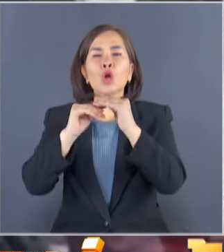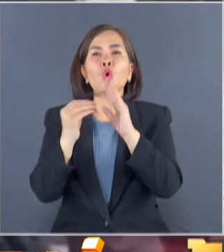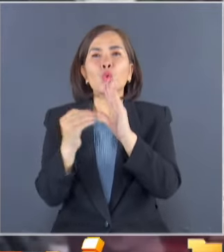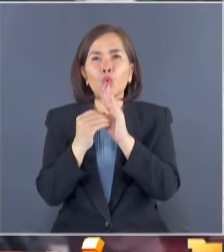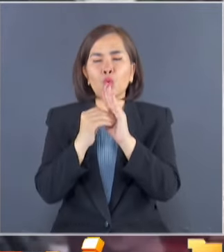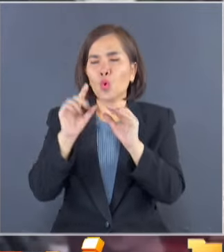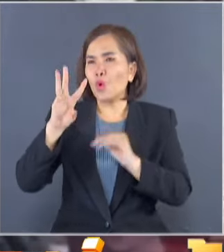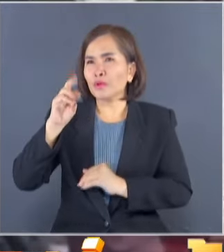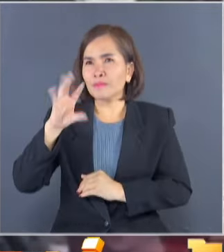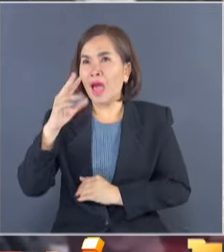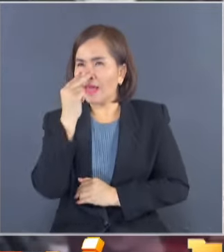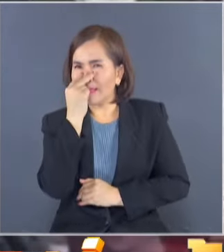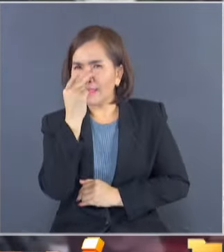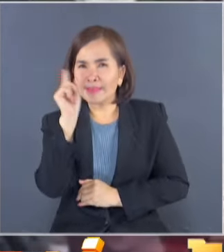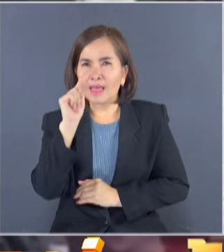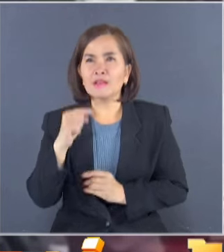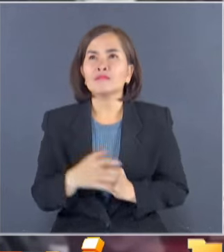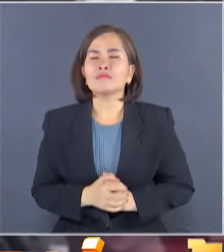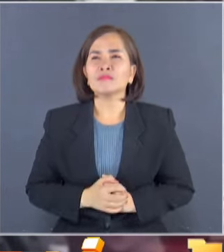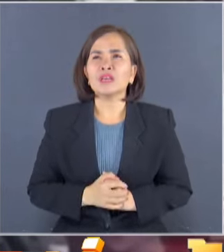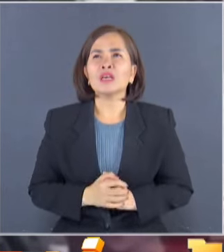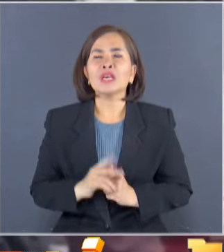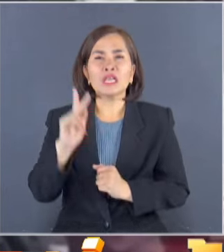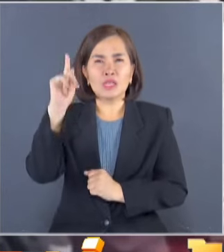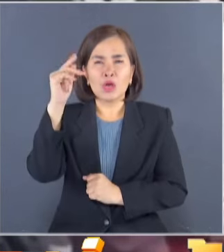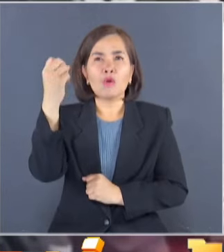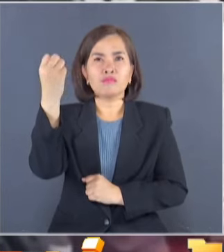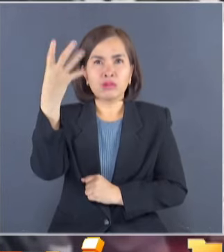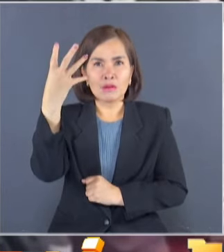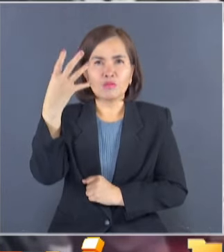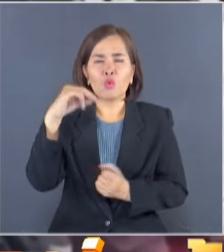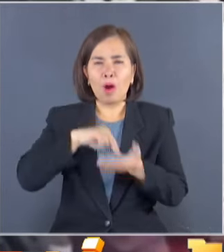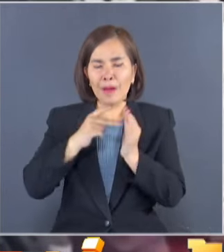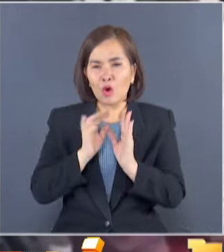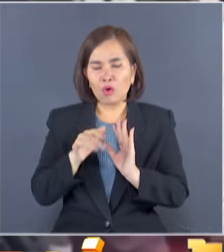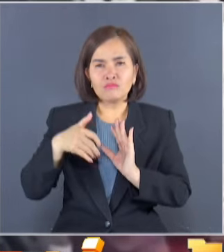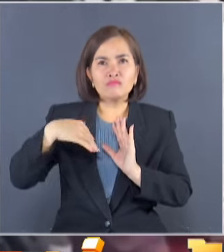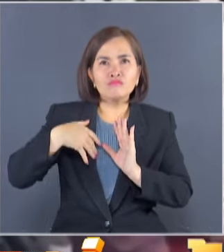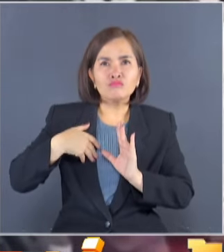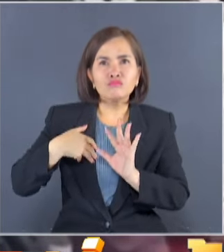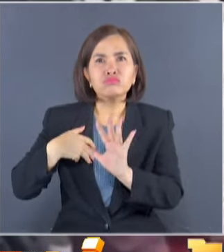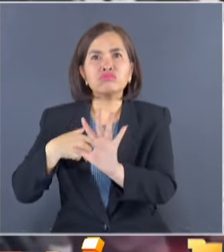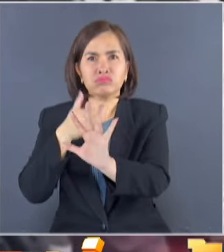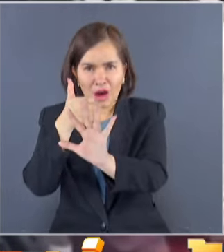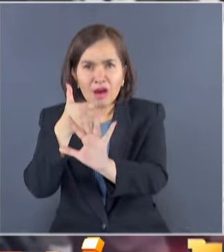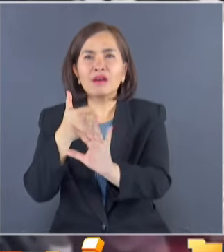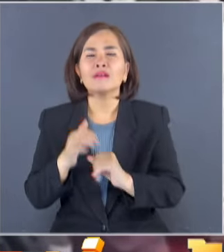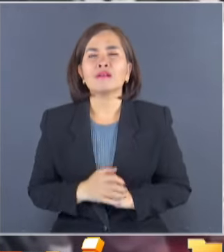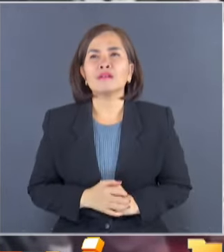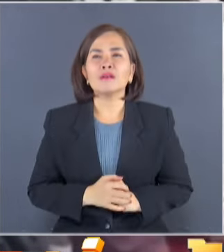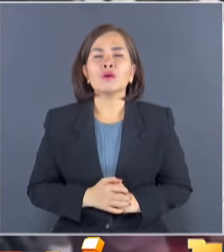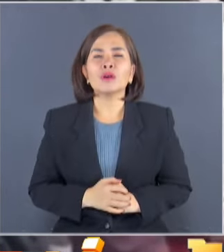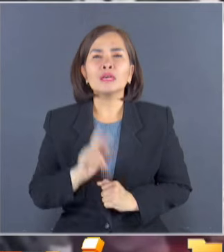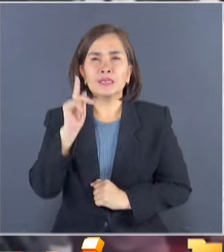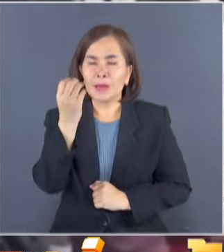องไปไกลๆฝั่งขวาหน้าจอผู้ชมเห็นสัญลักษณ์ไฟเขียวคนข้ามใช่ไหมคะ ครับ ไฟเขียวแล้วฉันข้ามได้